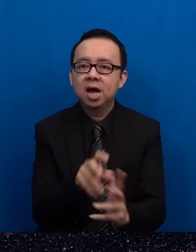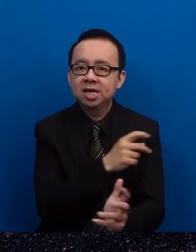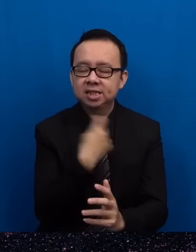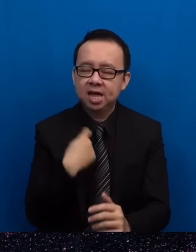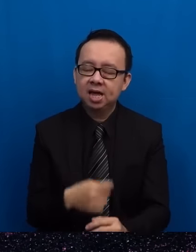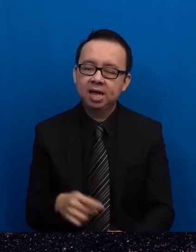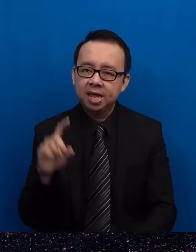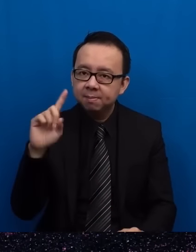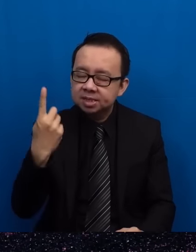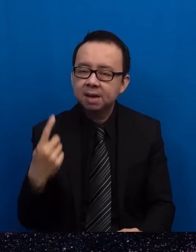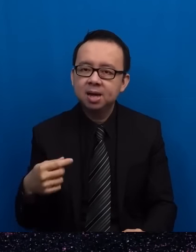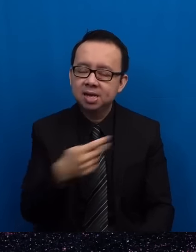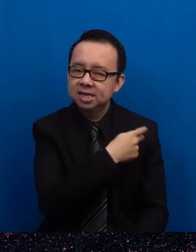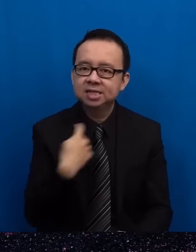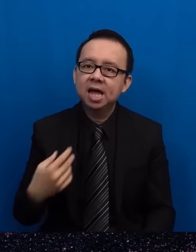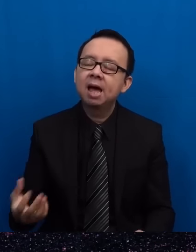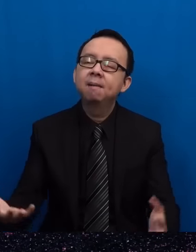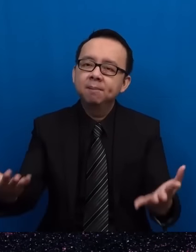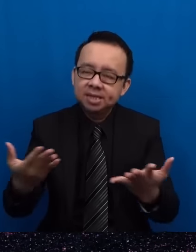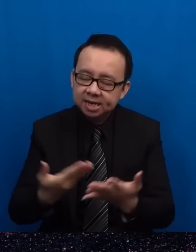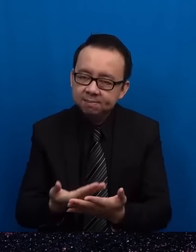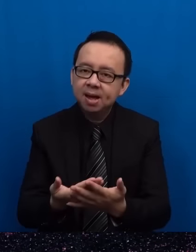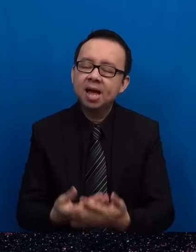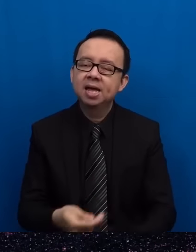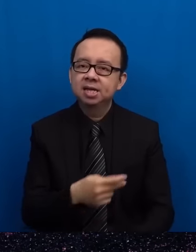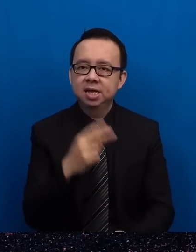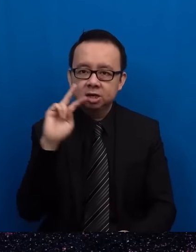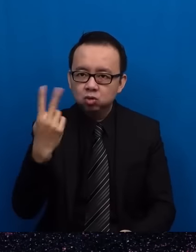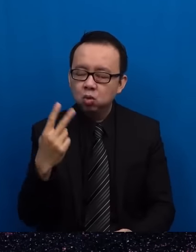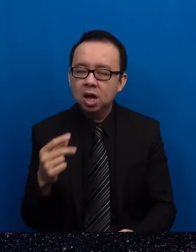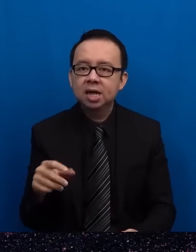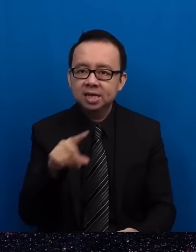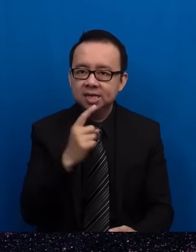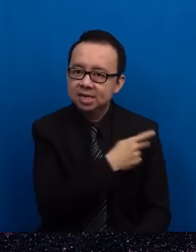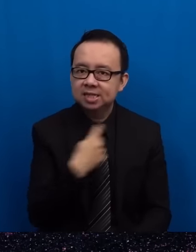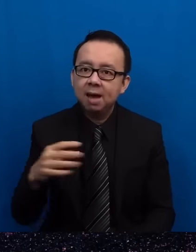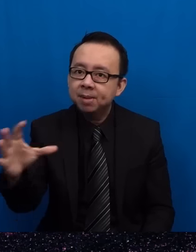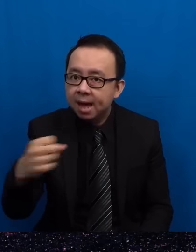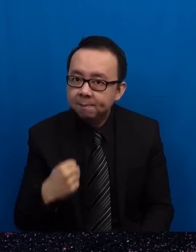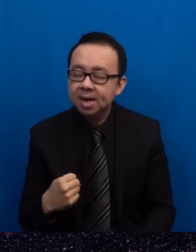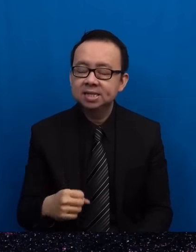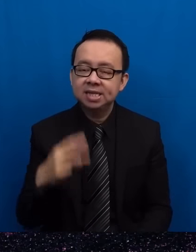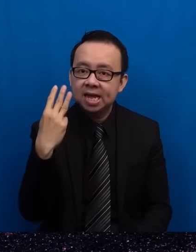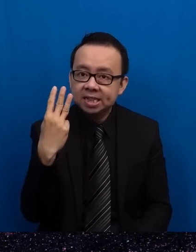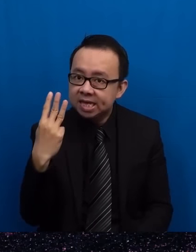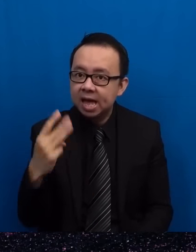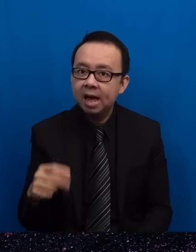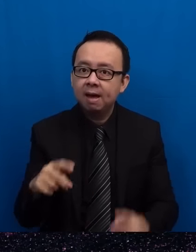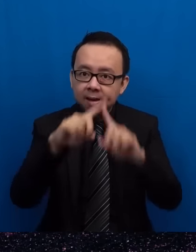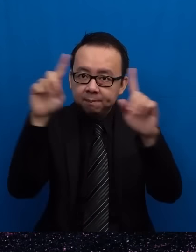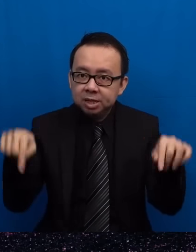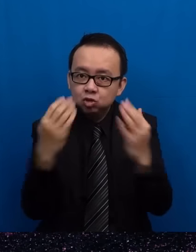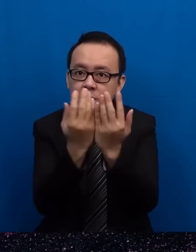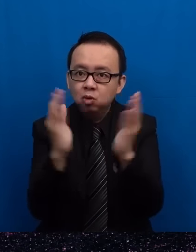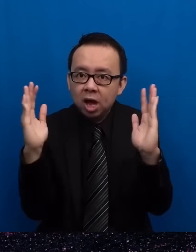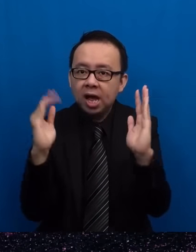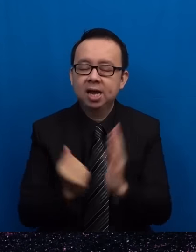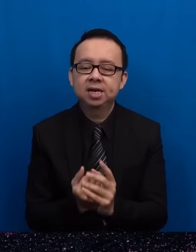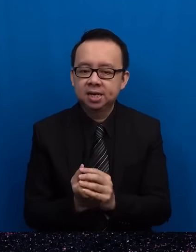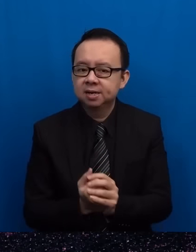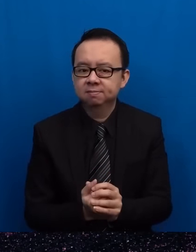menerima, kita mendapat, dan baginya pintu dibukakan. Kata menerima di sini dalam bahasa